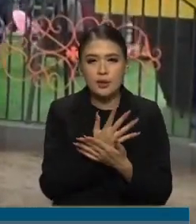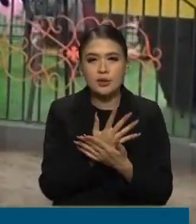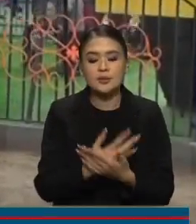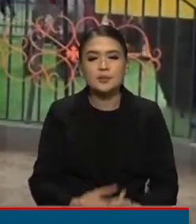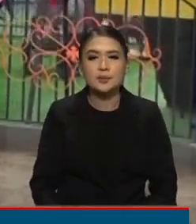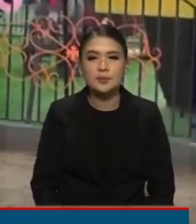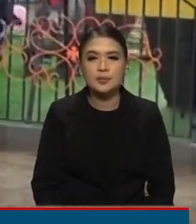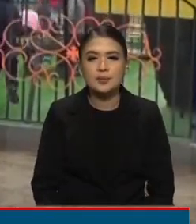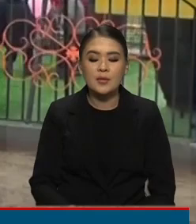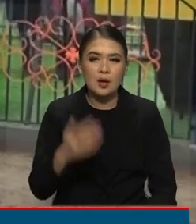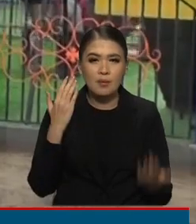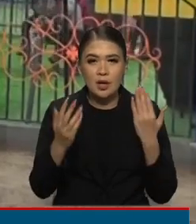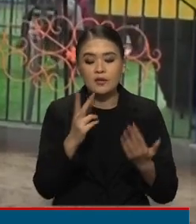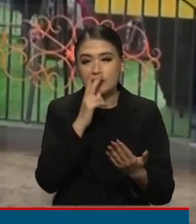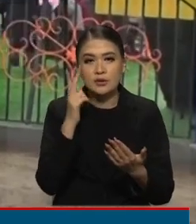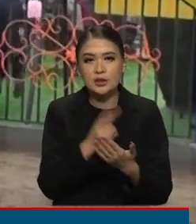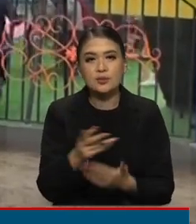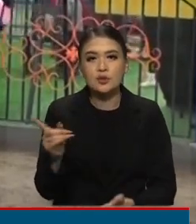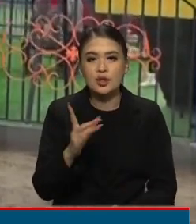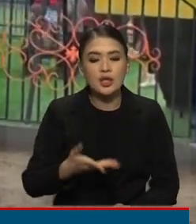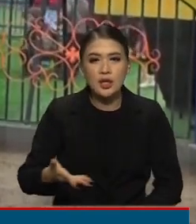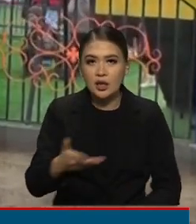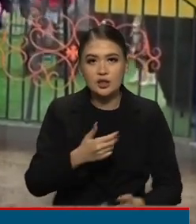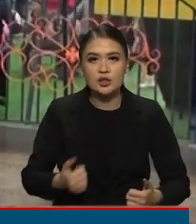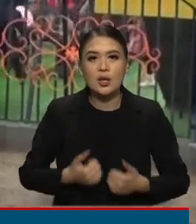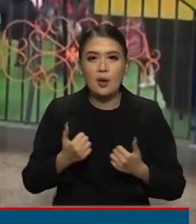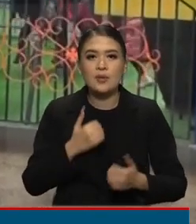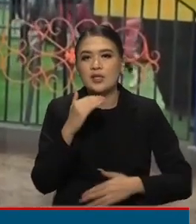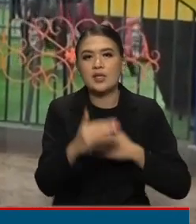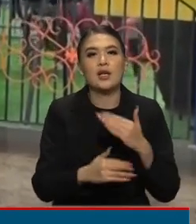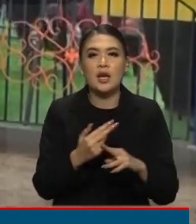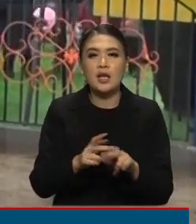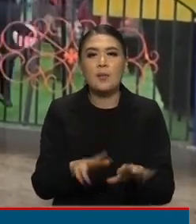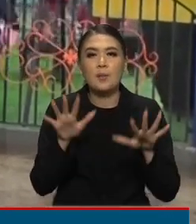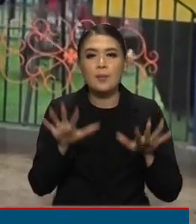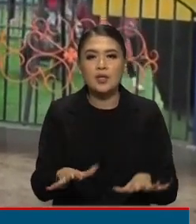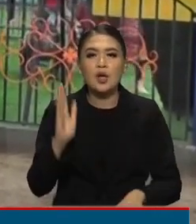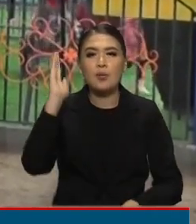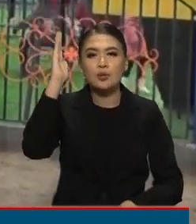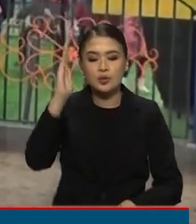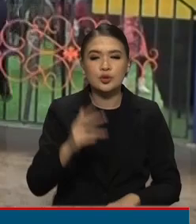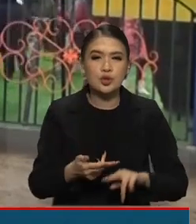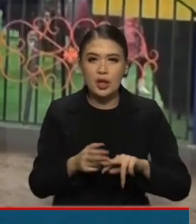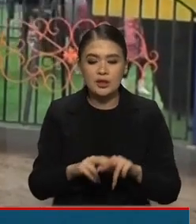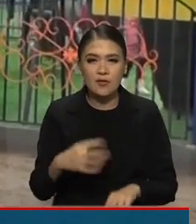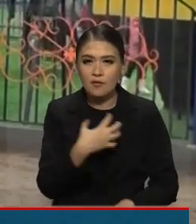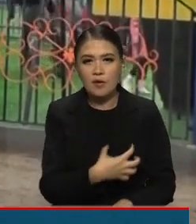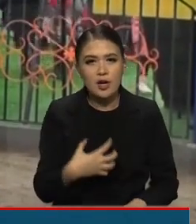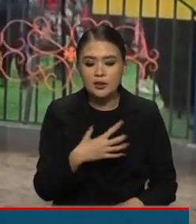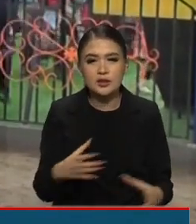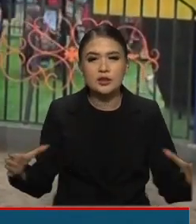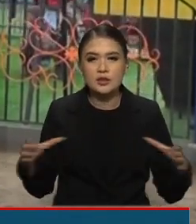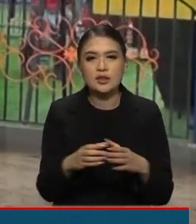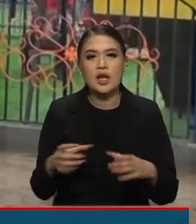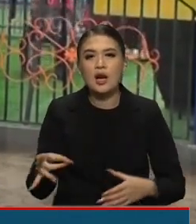Парк, который мы видим сегодня, символизирует наше стремление создать гармоничное место для будущих поколений. И это важно для единства